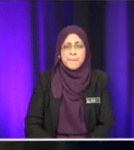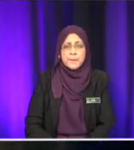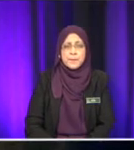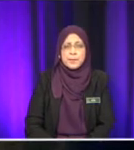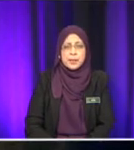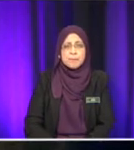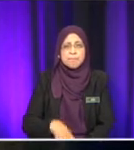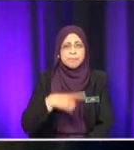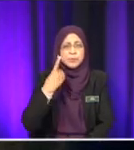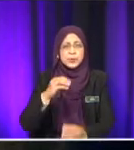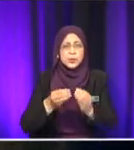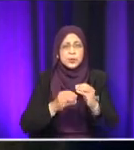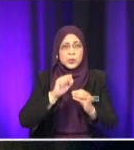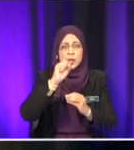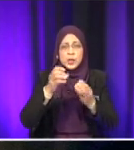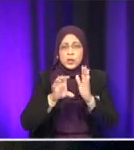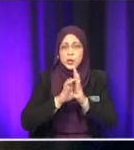dan contoh delapan